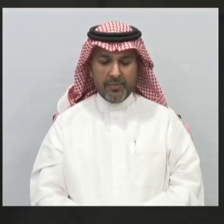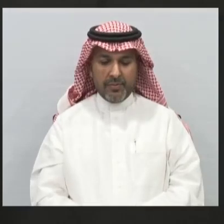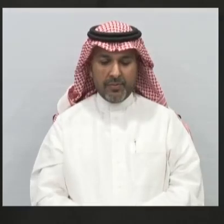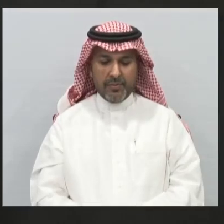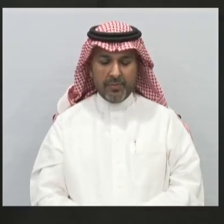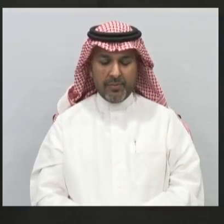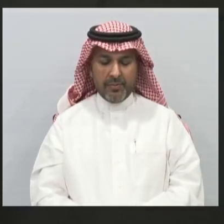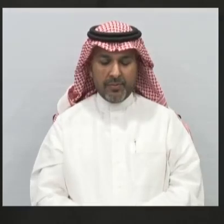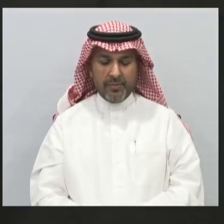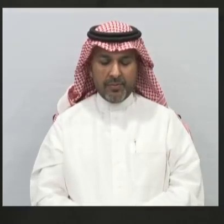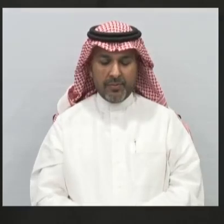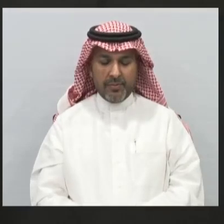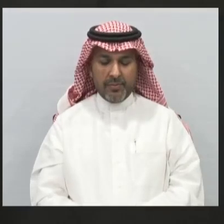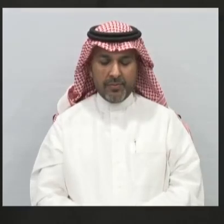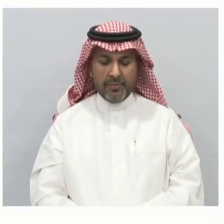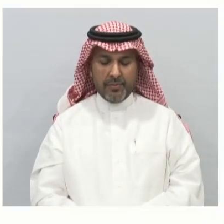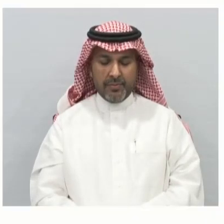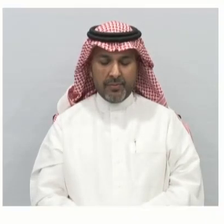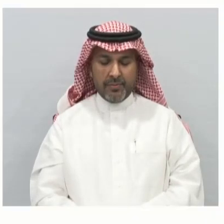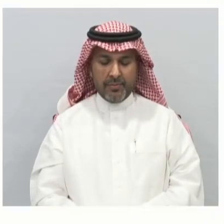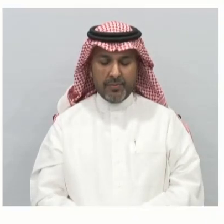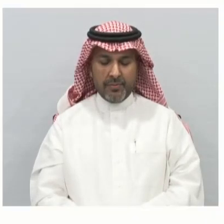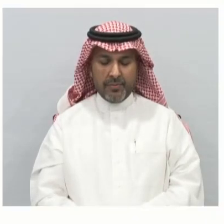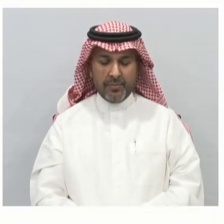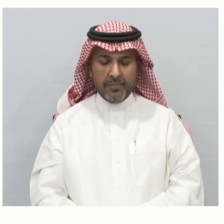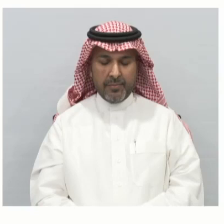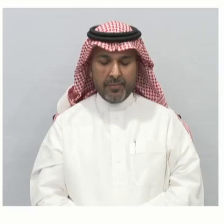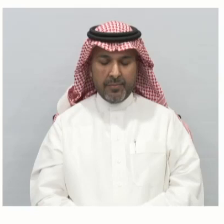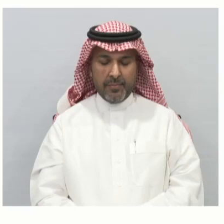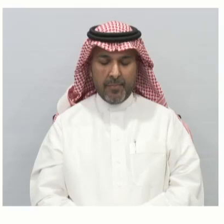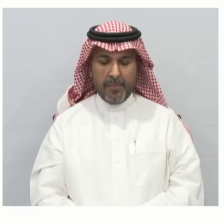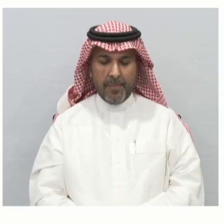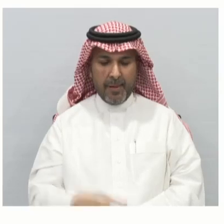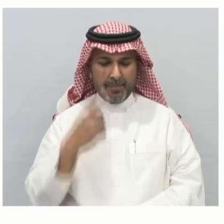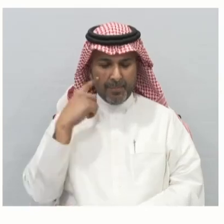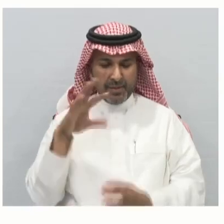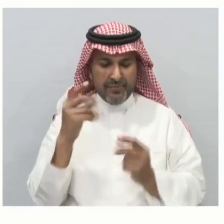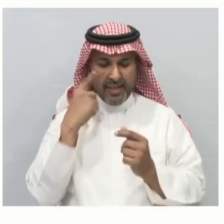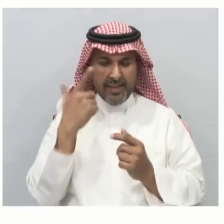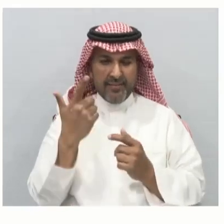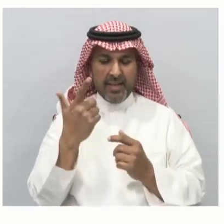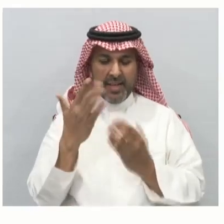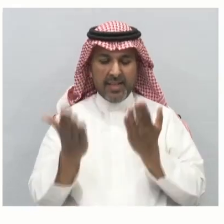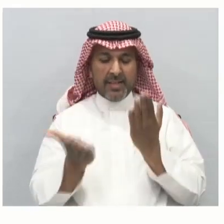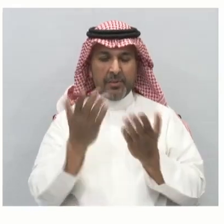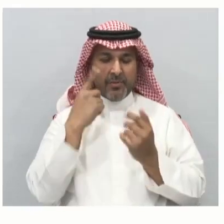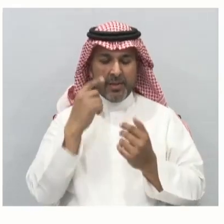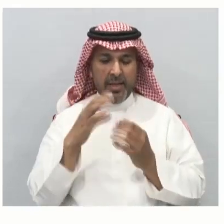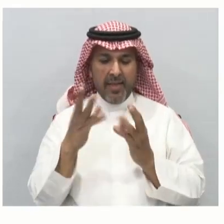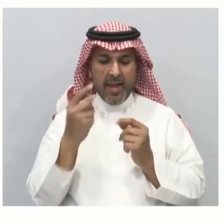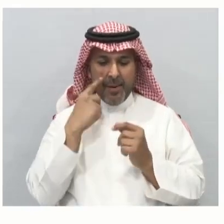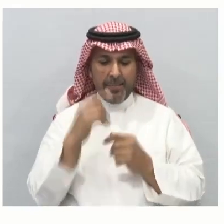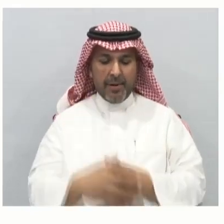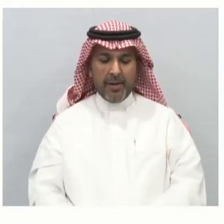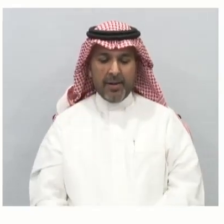لابد يكون برسم دقيق طب ايش رايك هل نفس الكميه لاحظ الان جزء المظلل عندنا